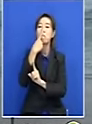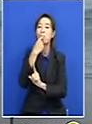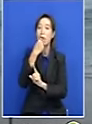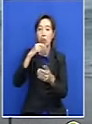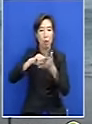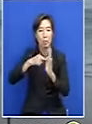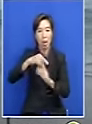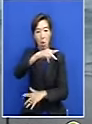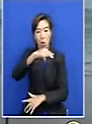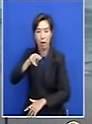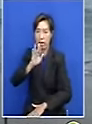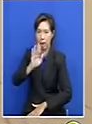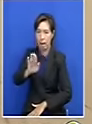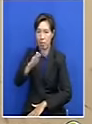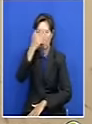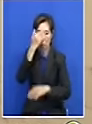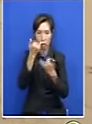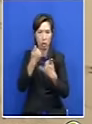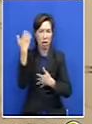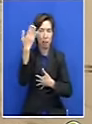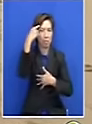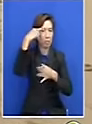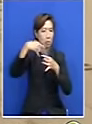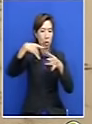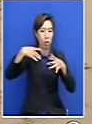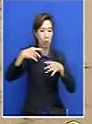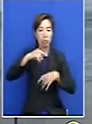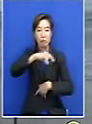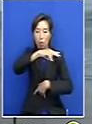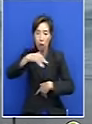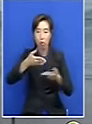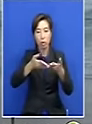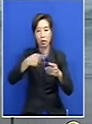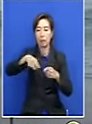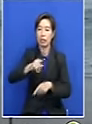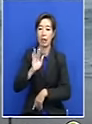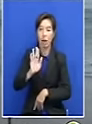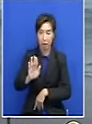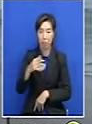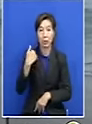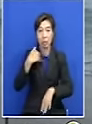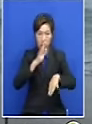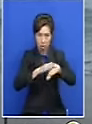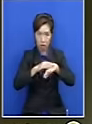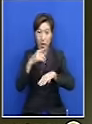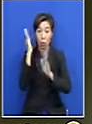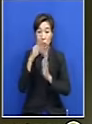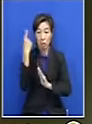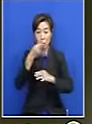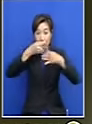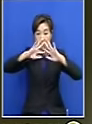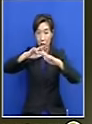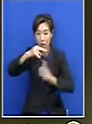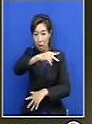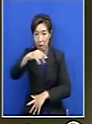ามนักท่องเที่ยวครับเพราะว่าอากาศในช่วงนี้ครับไม่เหมาะกับการทำกิจกรรมทางทะเลนะครับแล้วก็มีการเตือนห้ามนักท่องเที่ยวลงไปเล่นน้ำทะเล